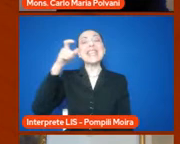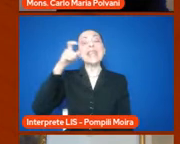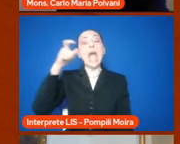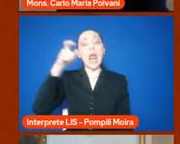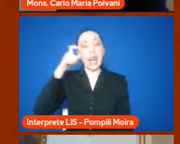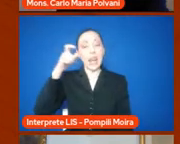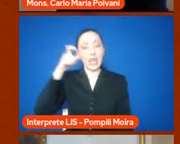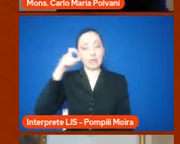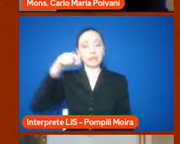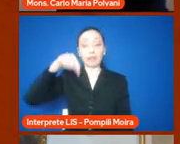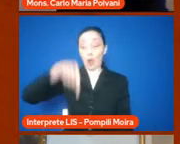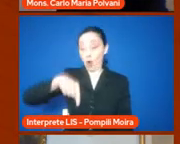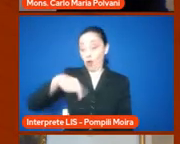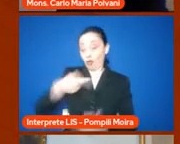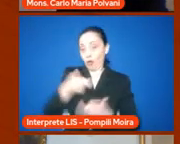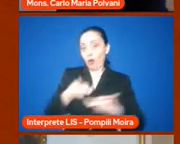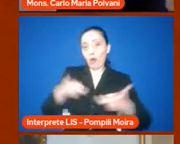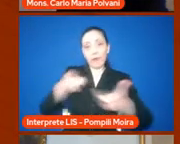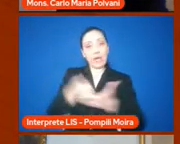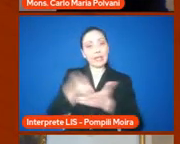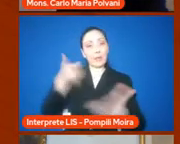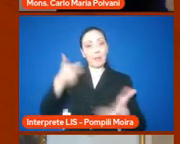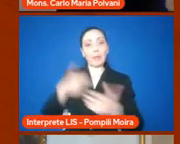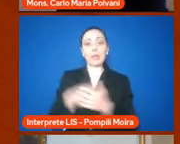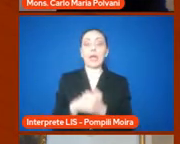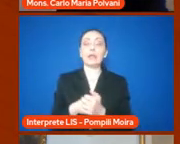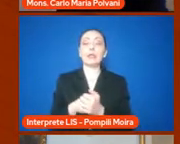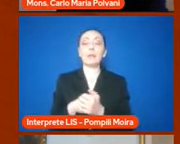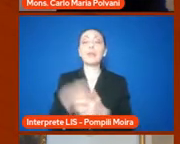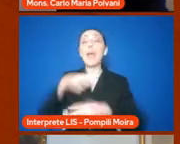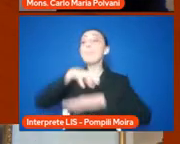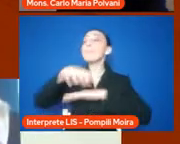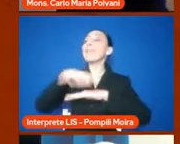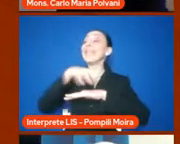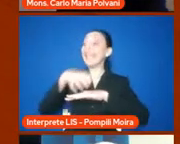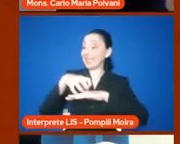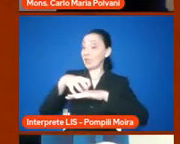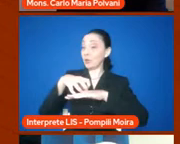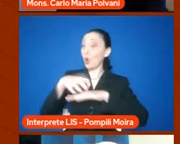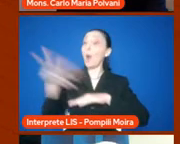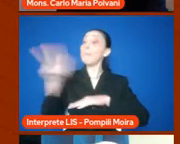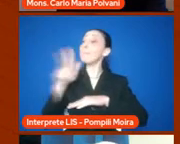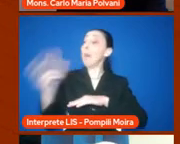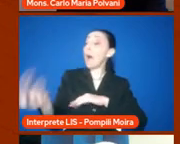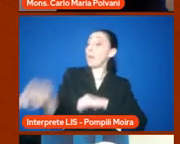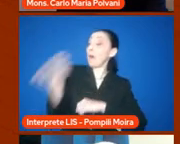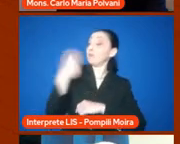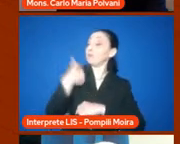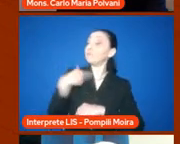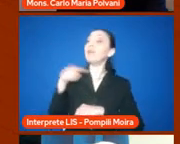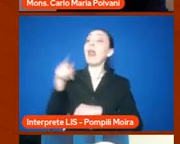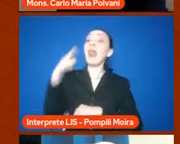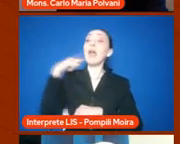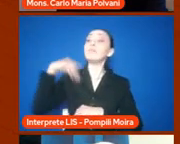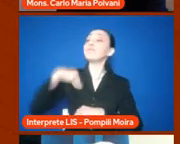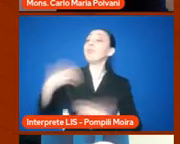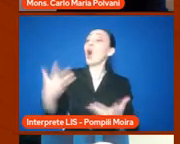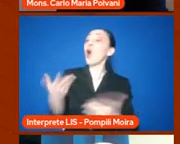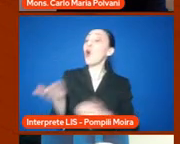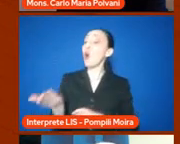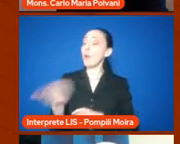Ministro, come ha vissuto questo messaggio del Papa? Beh, c'è un passaggio molto forte in cui il